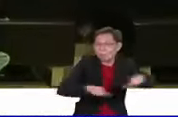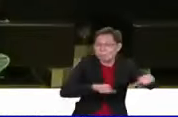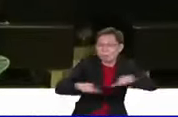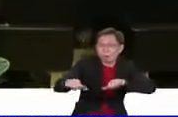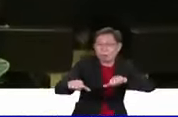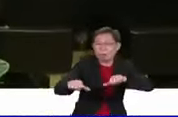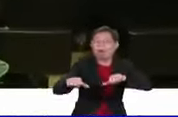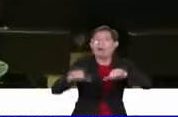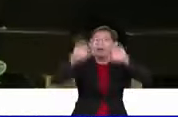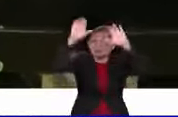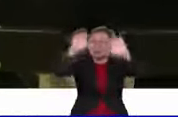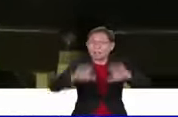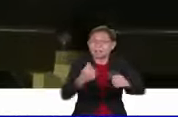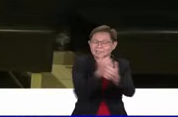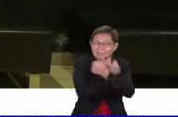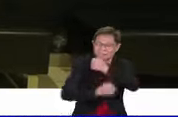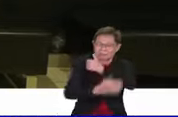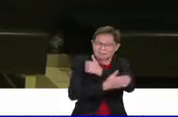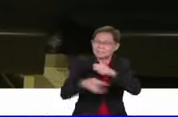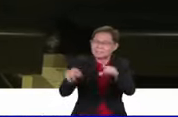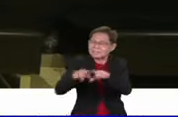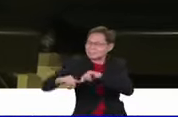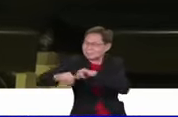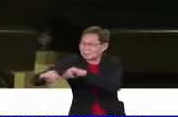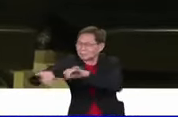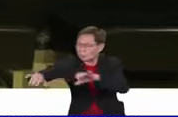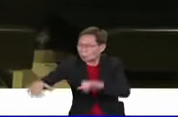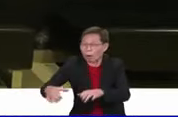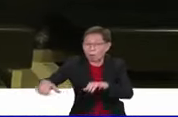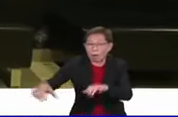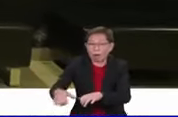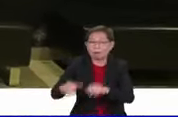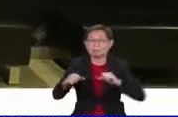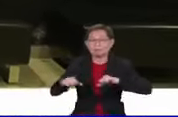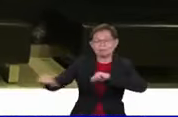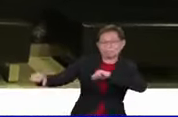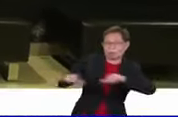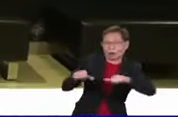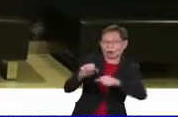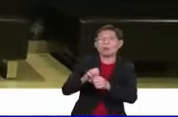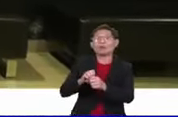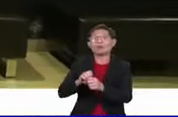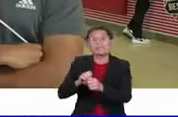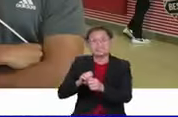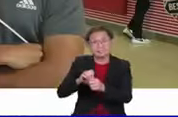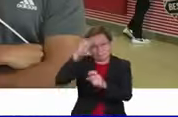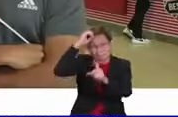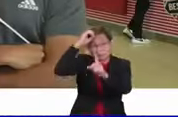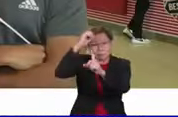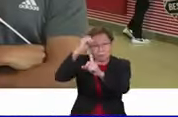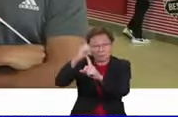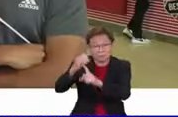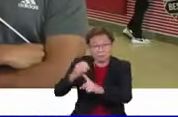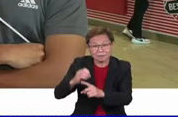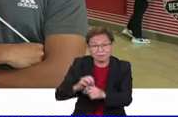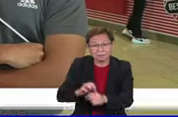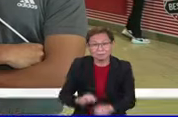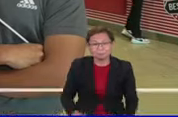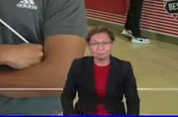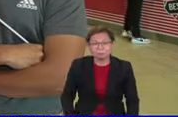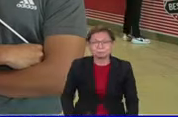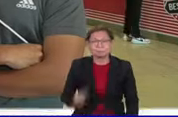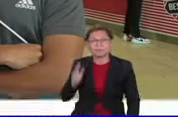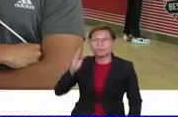bercorak patriotisme seperti yang dilakukan Kelab Sukan Kecergasan Inspirasi. Untuk future